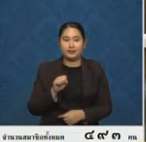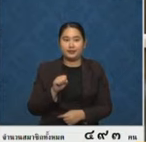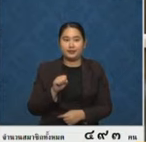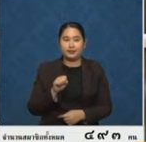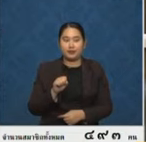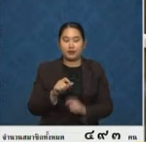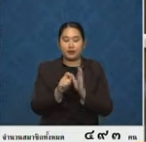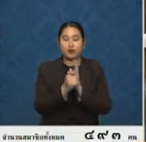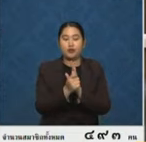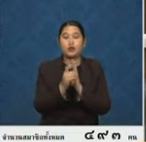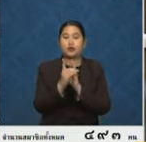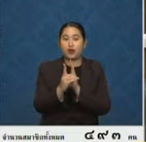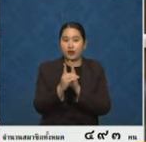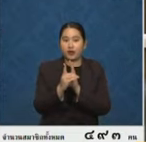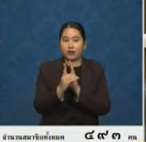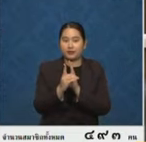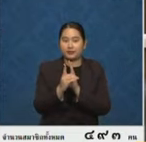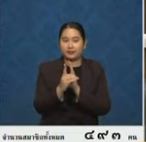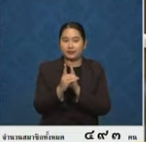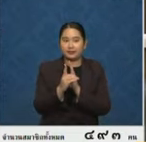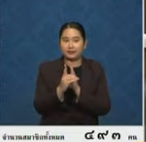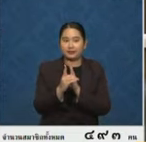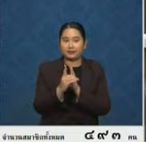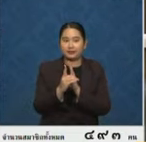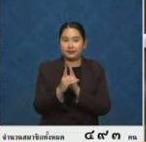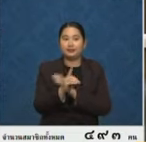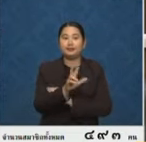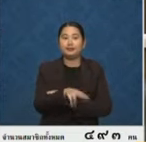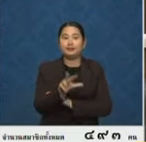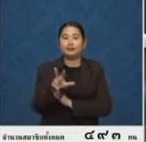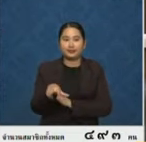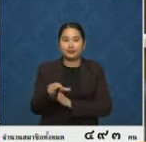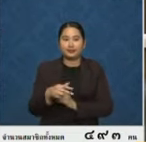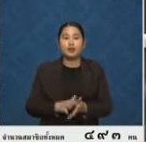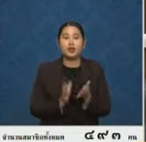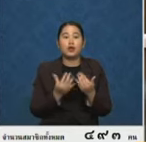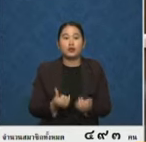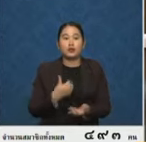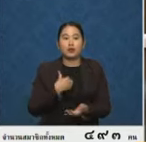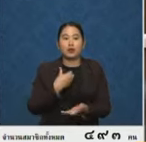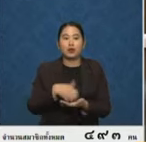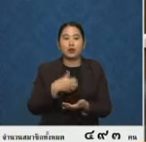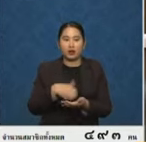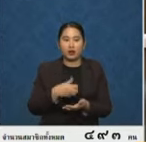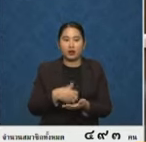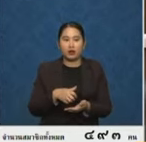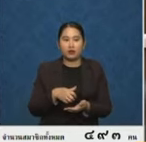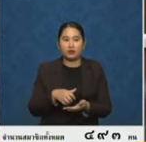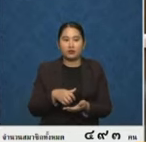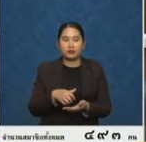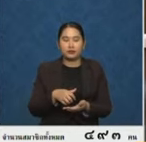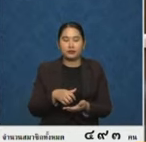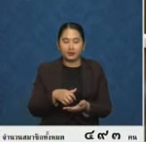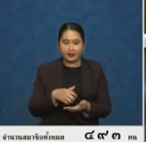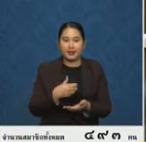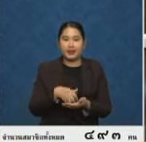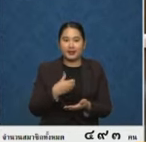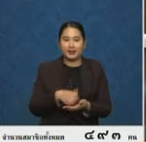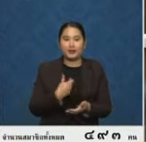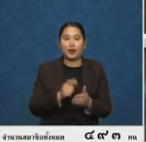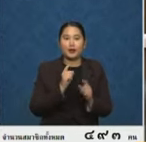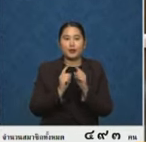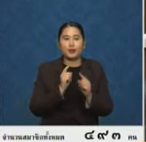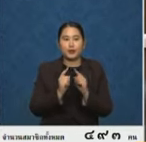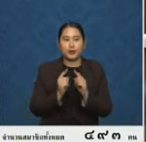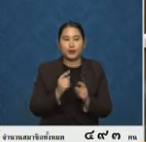จังหวัดอุดรธานีเขต 4อำเภอบ้านดุงและอำเภอทุ่งฝนครับพรรคเพื่อไทยวันนี้กระผมขอนำเรื่องเพื่อปรึกษาหารือ